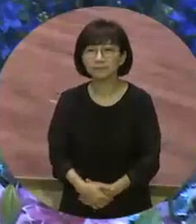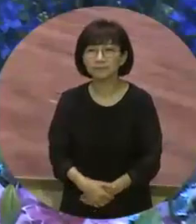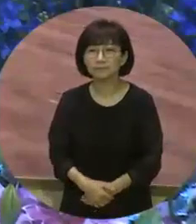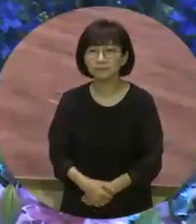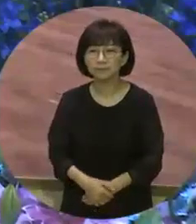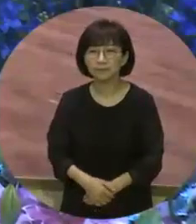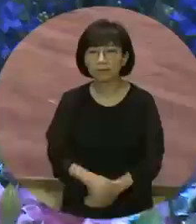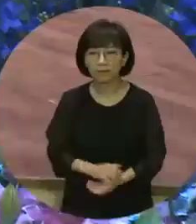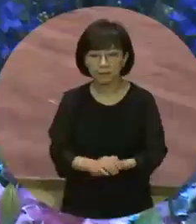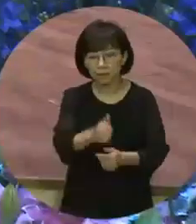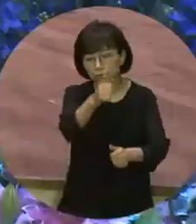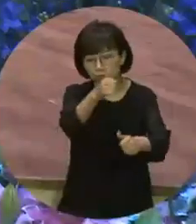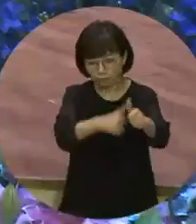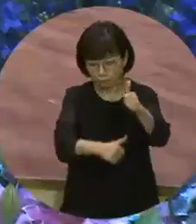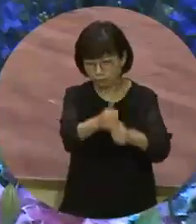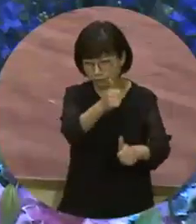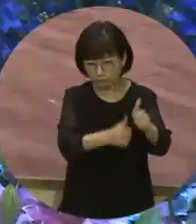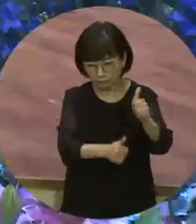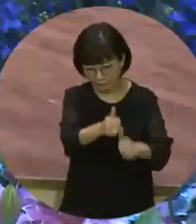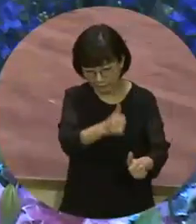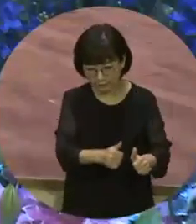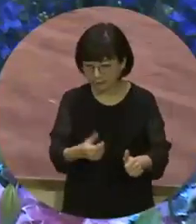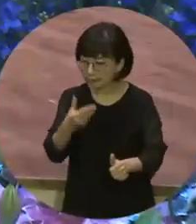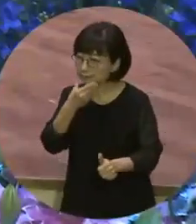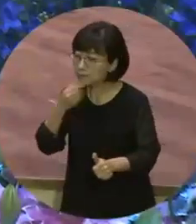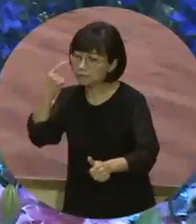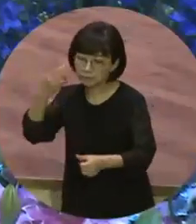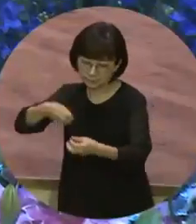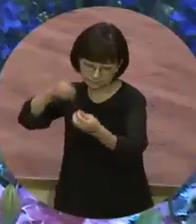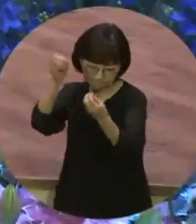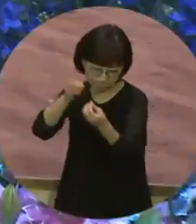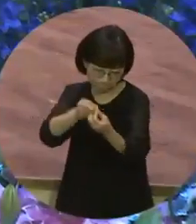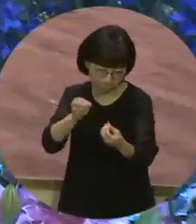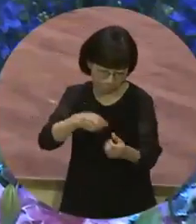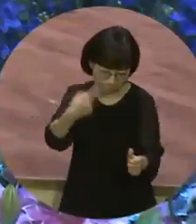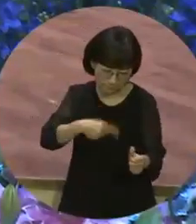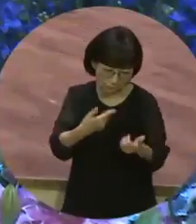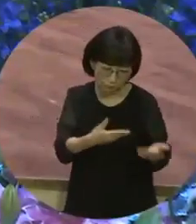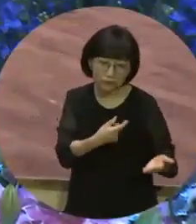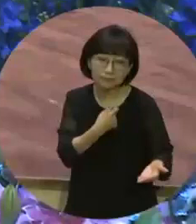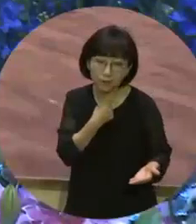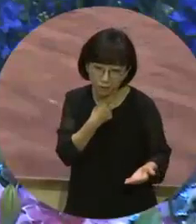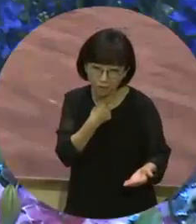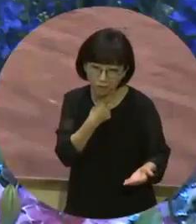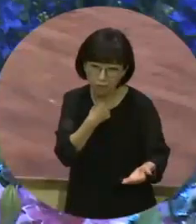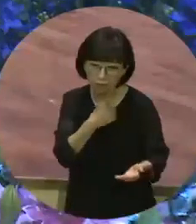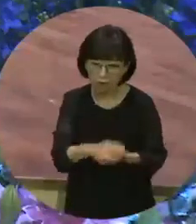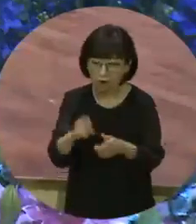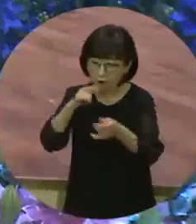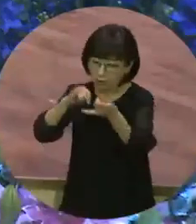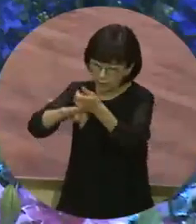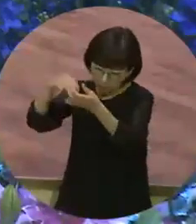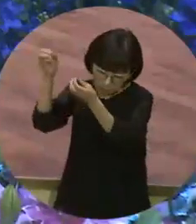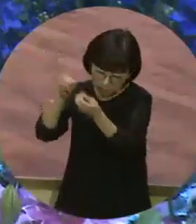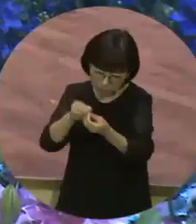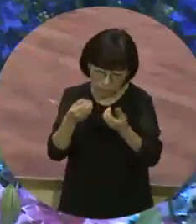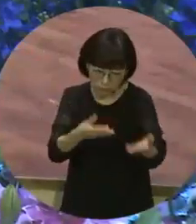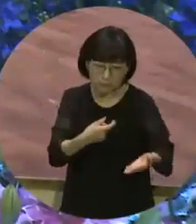후대에 대한 이 복음에 대한 한을 가지고 후대에게 어떻게 하든지 언약 전달했다는 열정